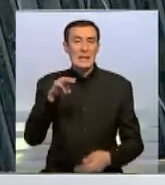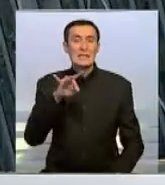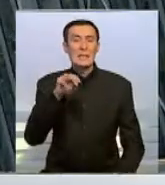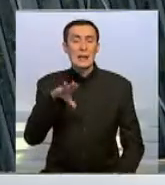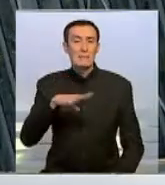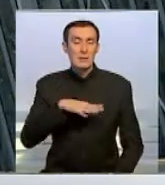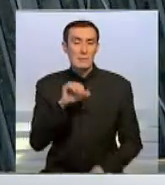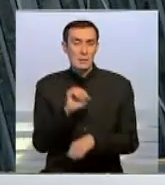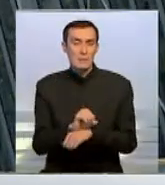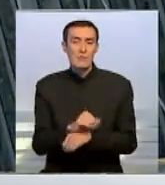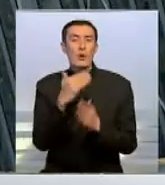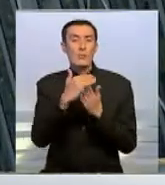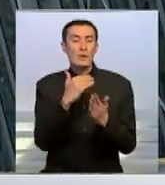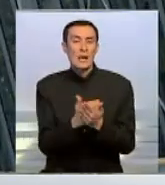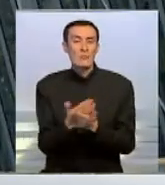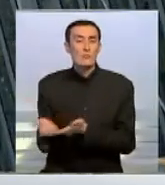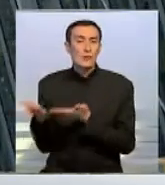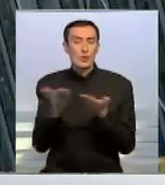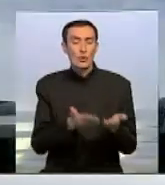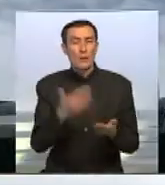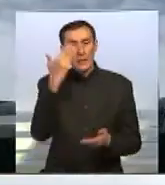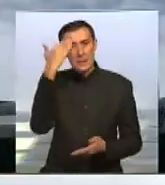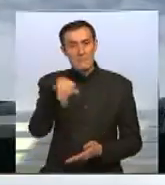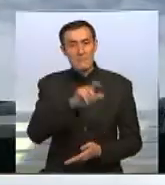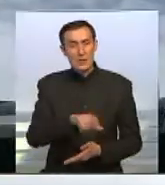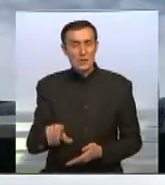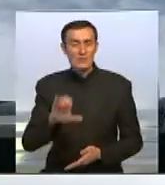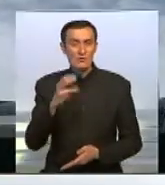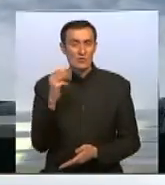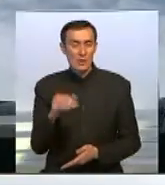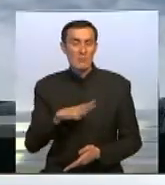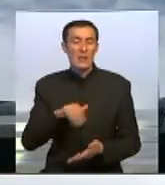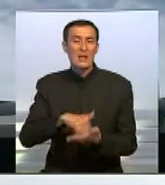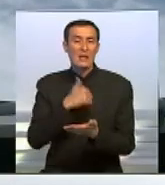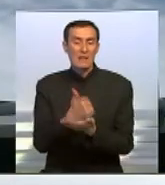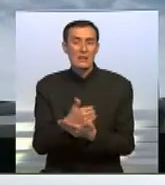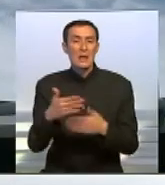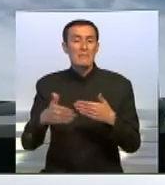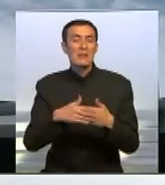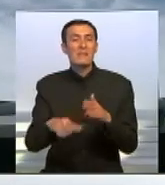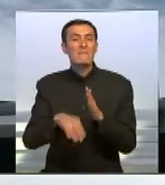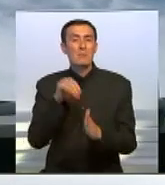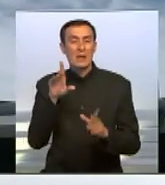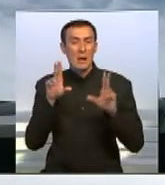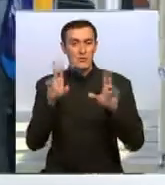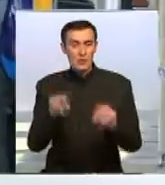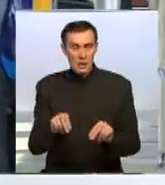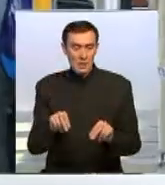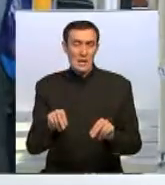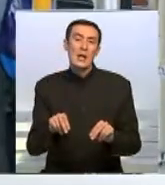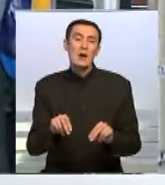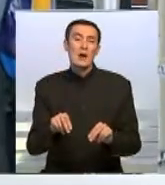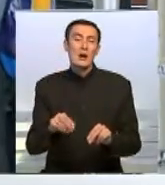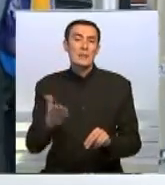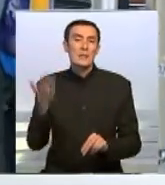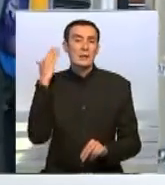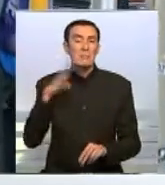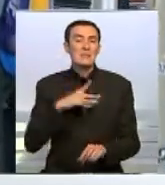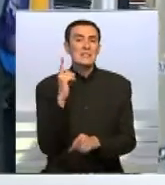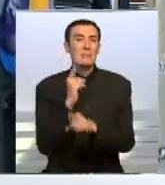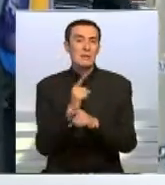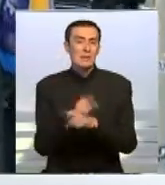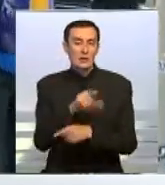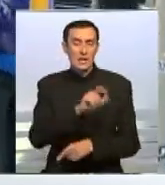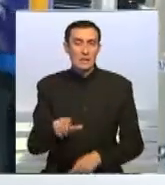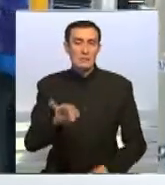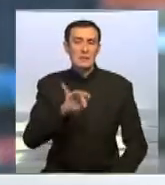приостановил программу приема беженцев в США. Это было одним из его главных предвыборных обещаний. Глава Белого дома тогда запретил